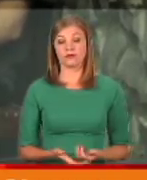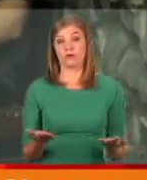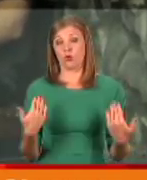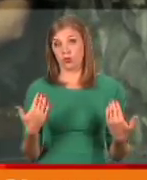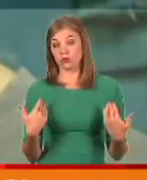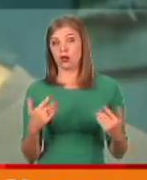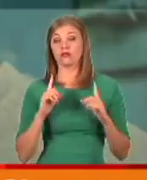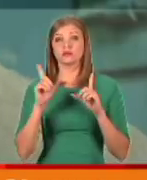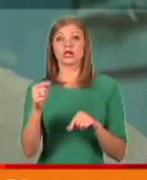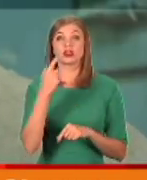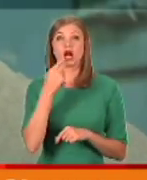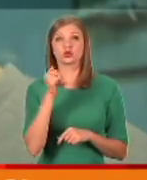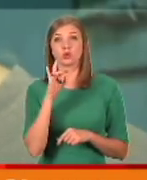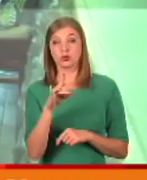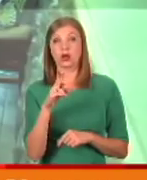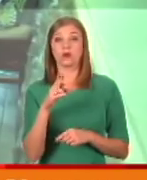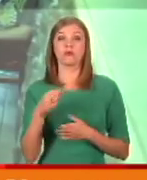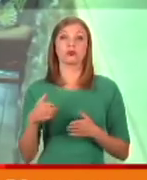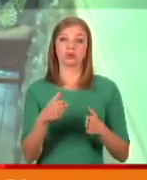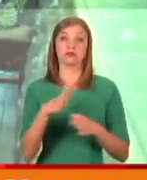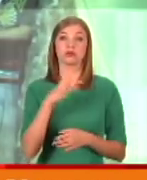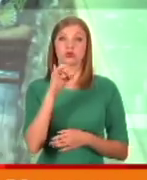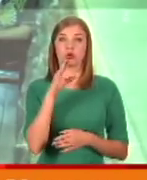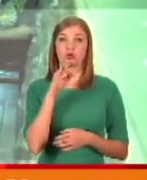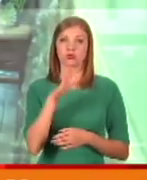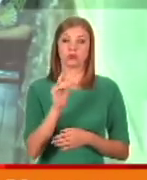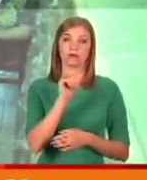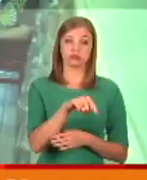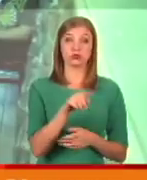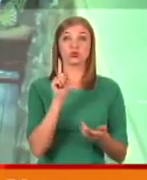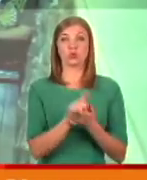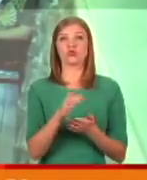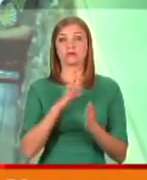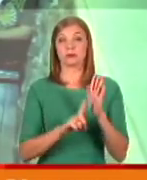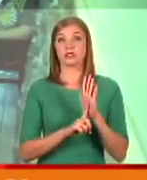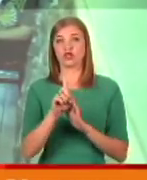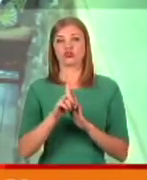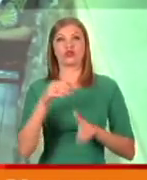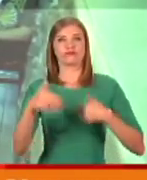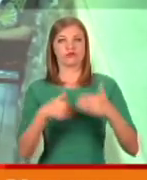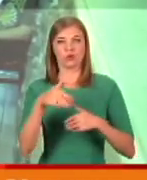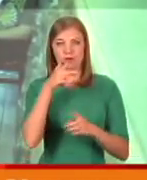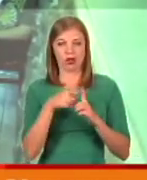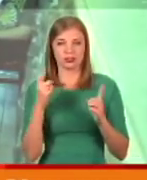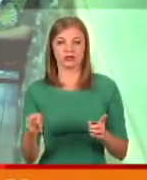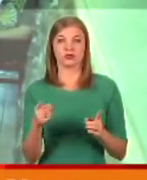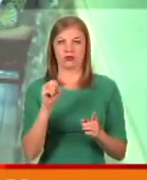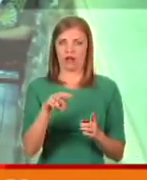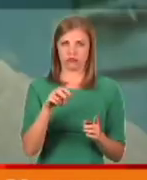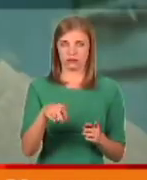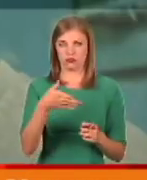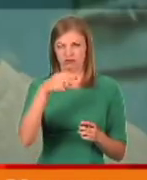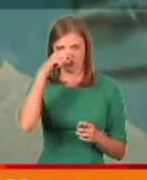Отдыхал, я ездил в Краснодар. Мимоходом был в Ростове. Как раз уже должен был начинаться уже и купальный сезон, то есть ну, апрель месяц,